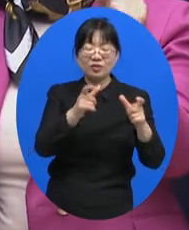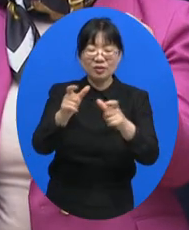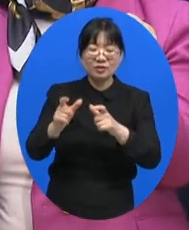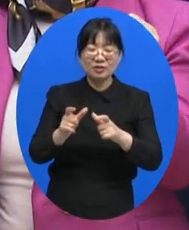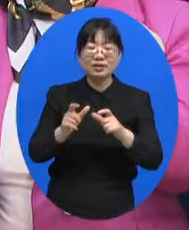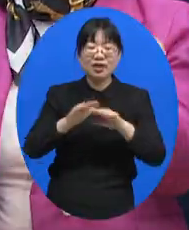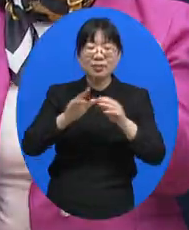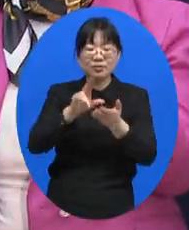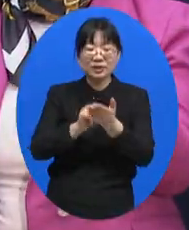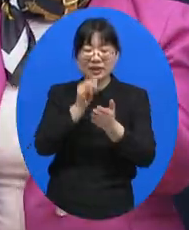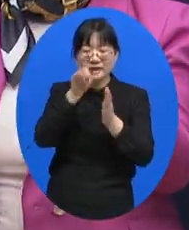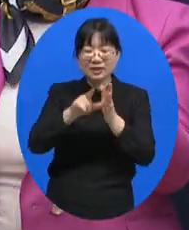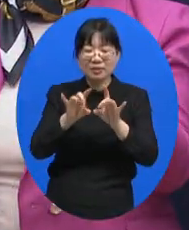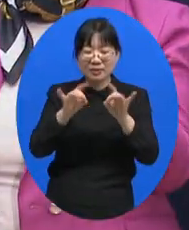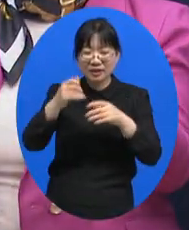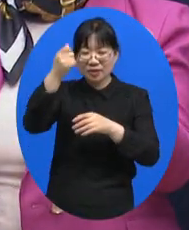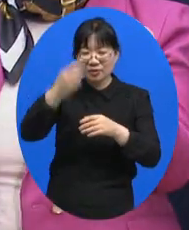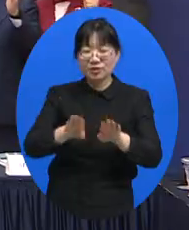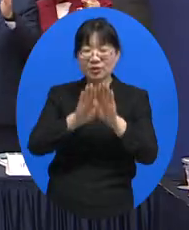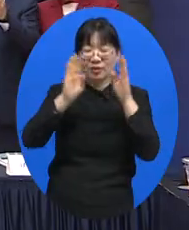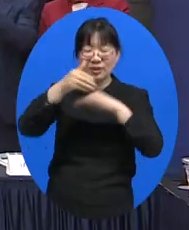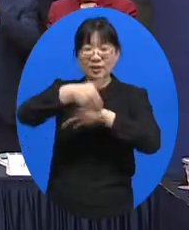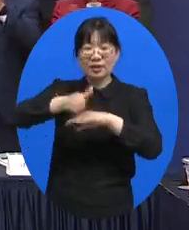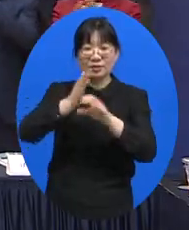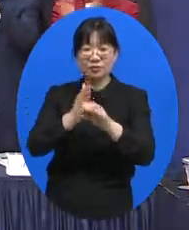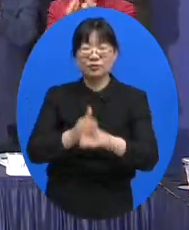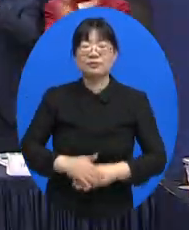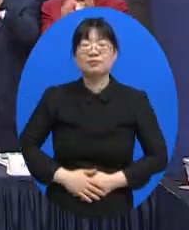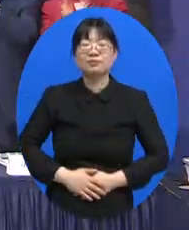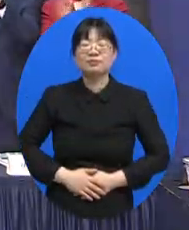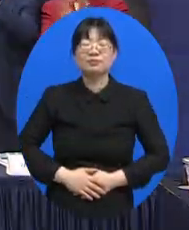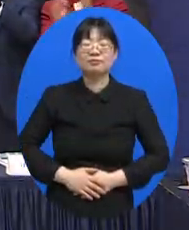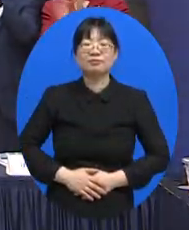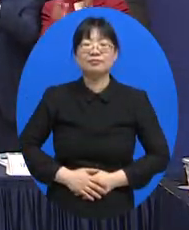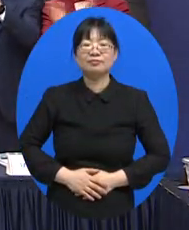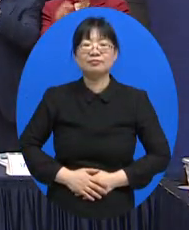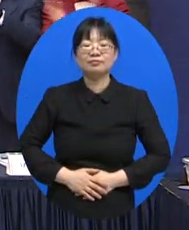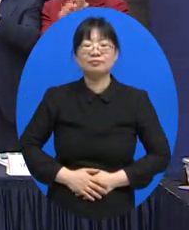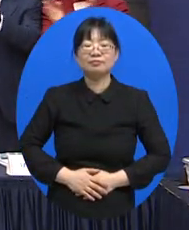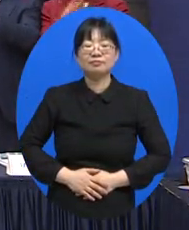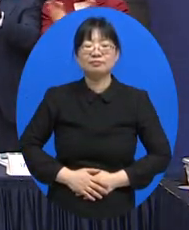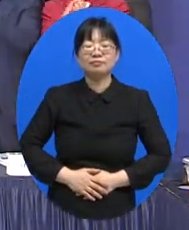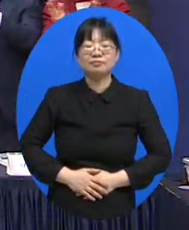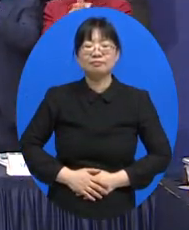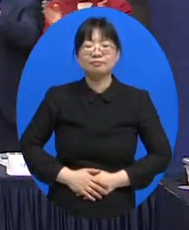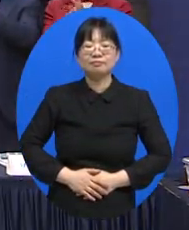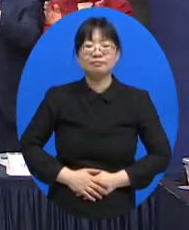때마다 수시회의가 열릴 예정입니다. 경기CTV 최창순입니다.